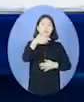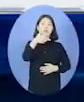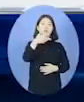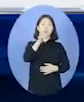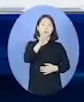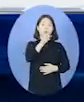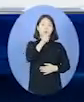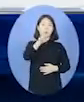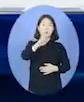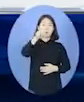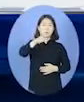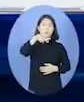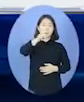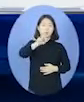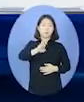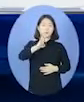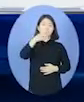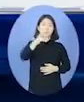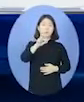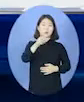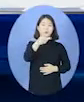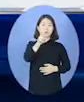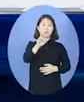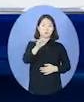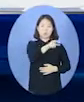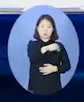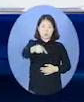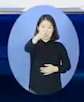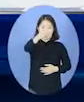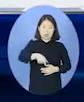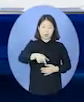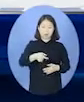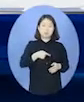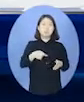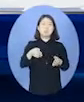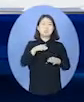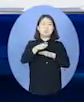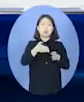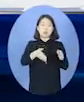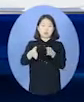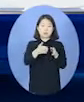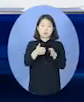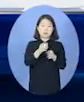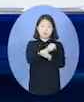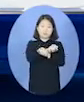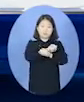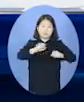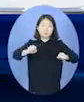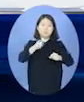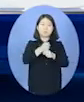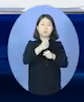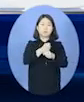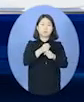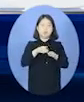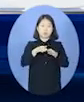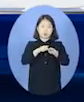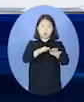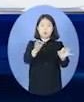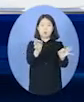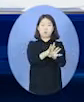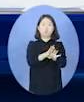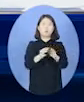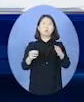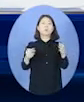천안시가 동남구 삼룡동 국도 1호선과 교차되는 삼룡사거리 인근의 차로를 확장해 상습 정체 해소와